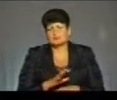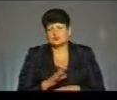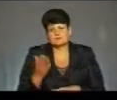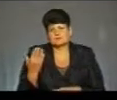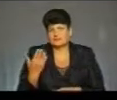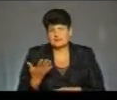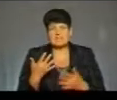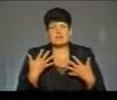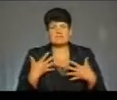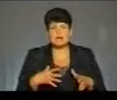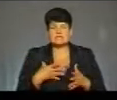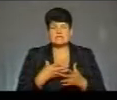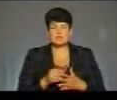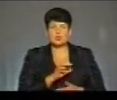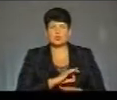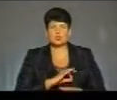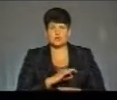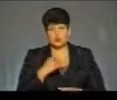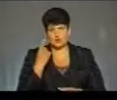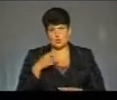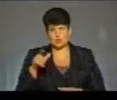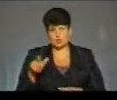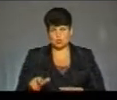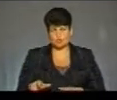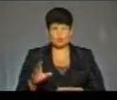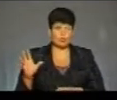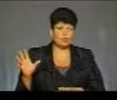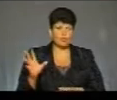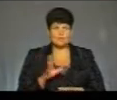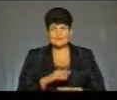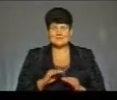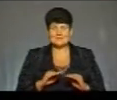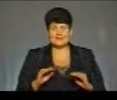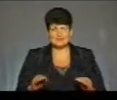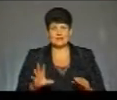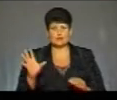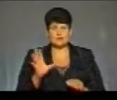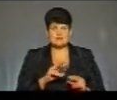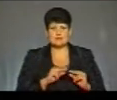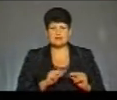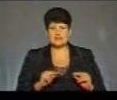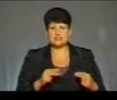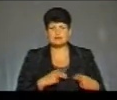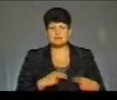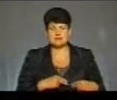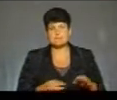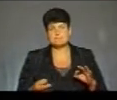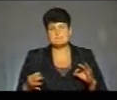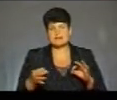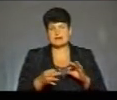тільки втратили свою юридичну особу. Тобто усі діти, усі педагогічні працівники тепер приналежать